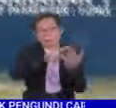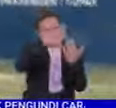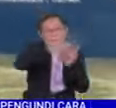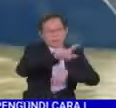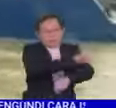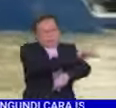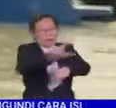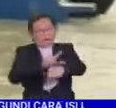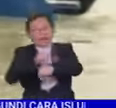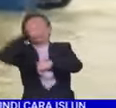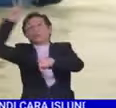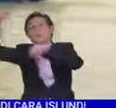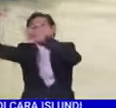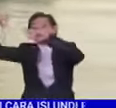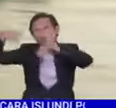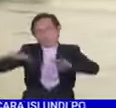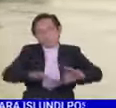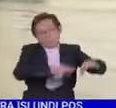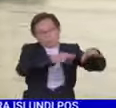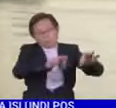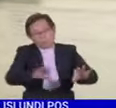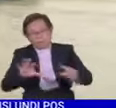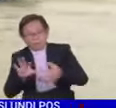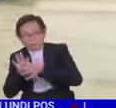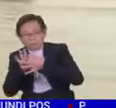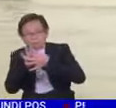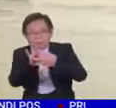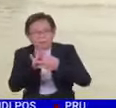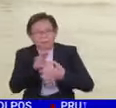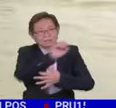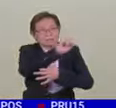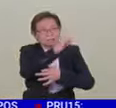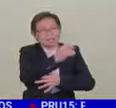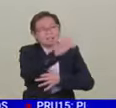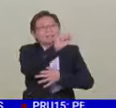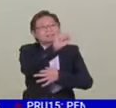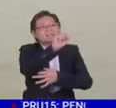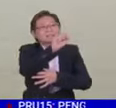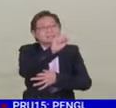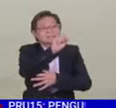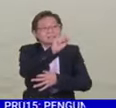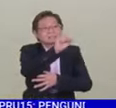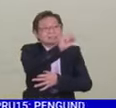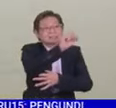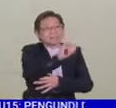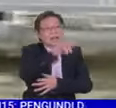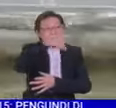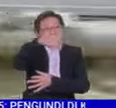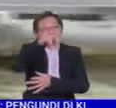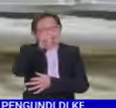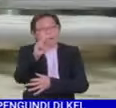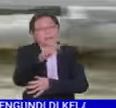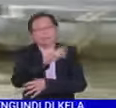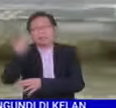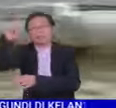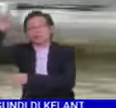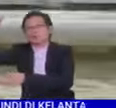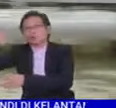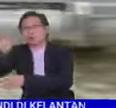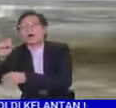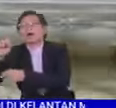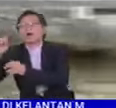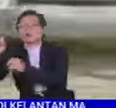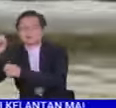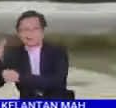Projek ladang solar terapung merupakan usaha sama antara syarikat Saipak Estuary dan Cove Suria Sdn Bhd serta